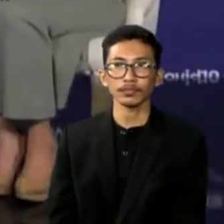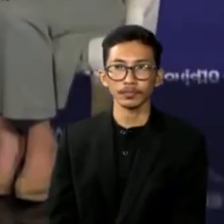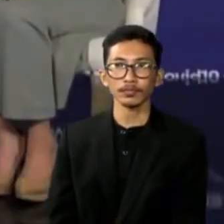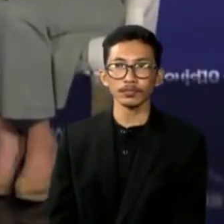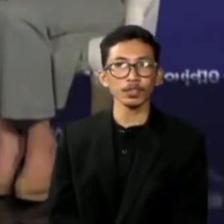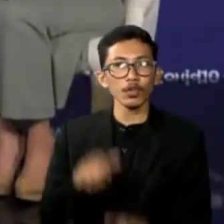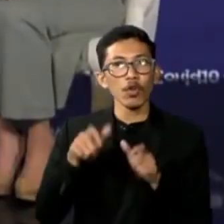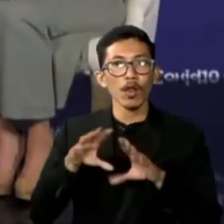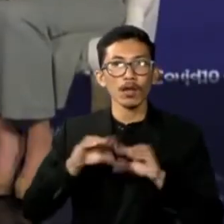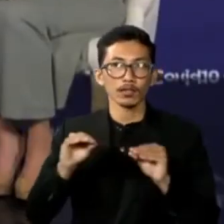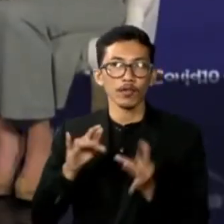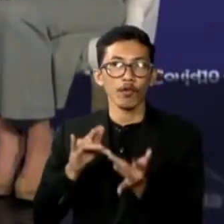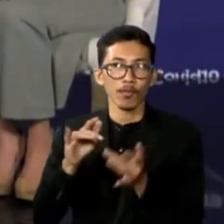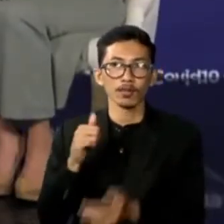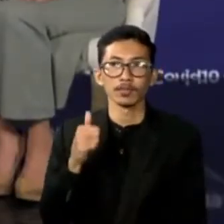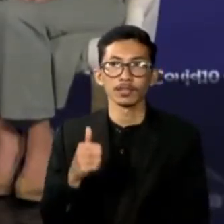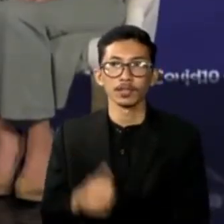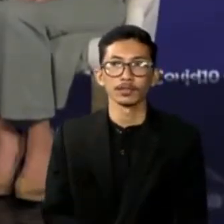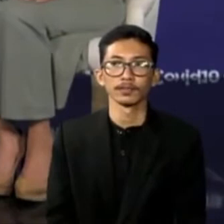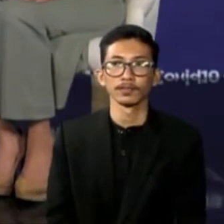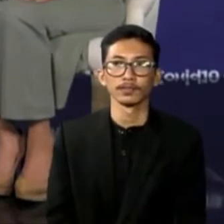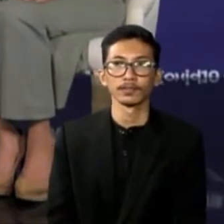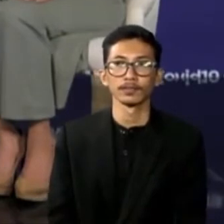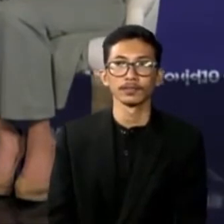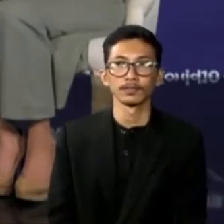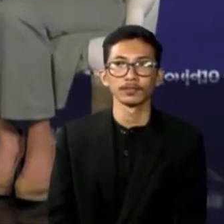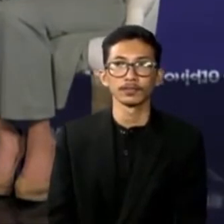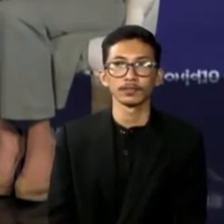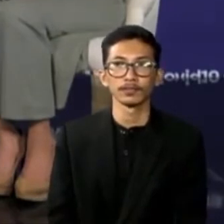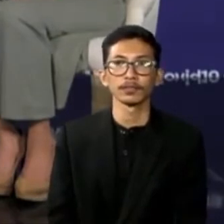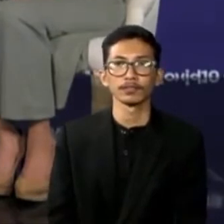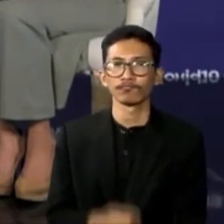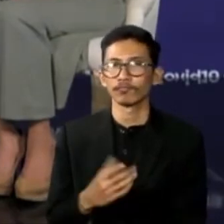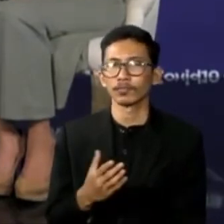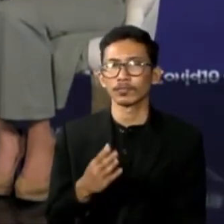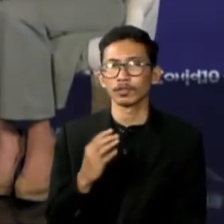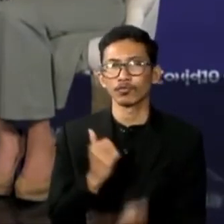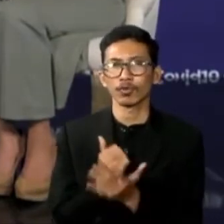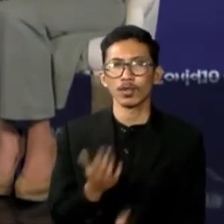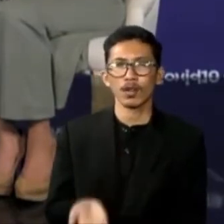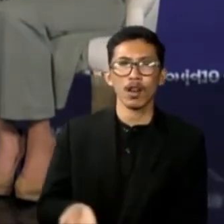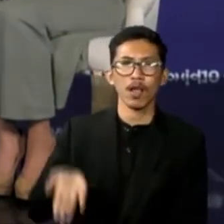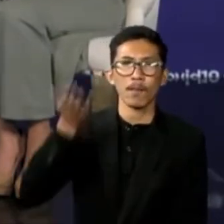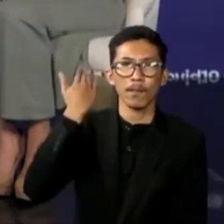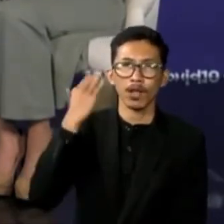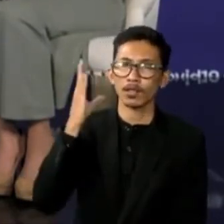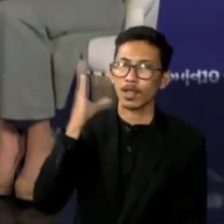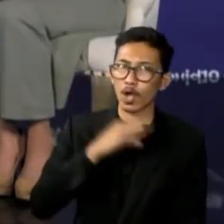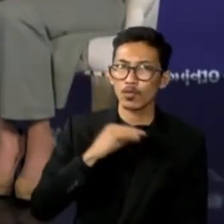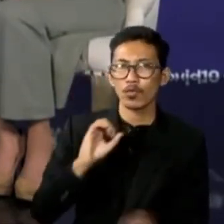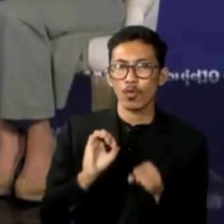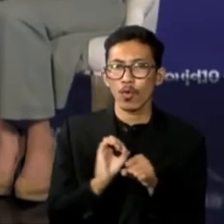sektor formal ya di sektornya nah Departemen ini kan kita sudah cukup lama nih sadar bahwa konflik itu nyata sudah sembilan